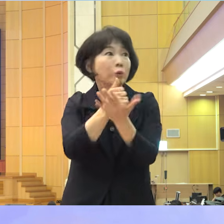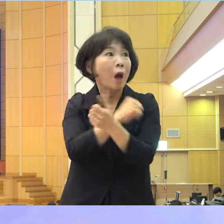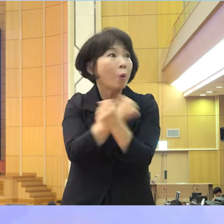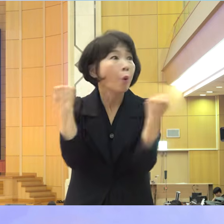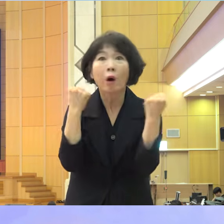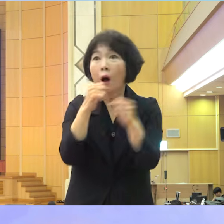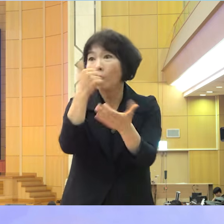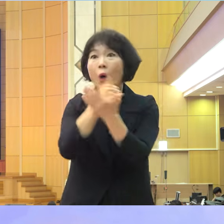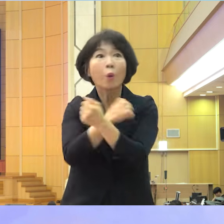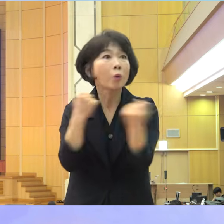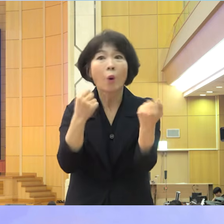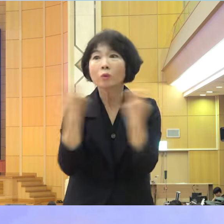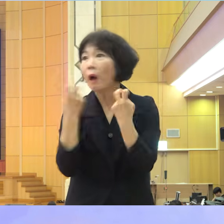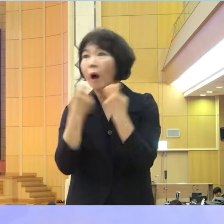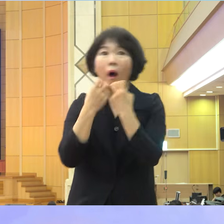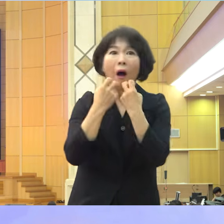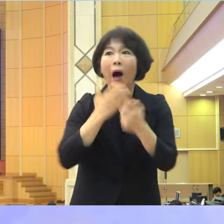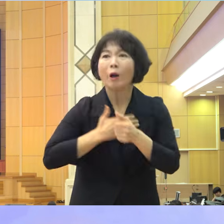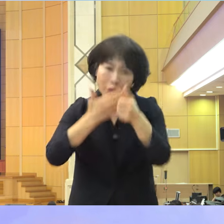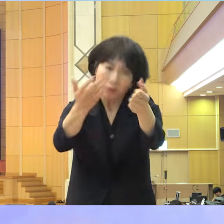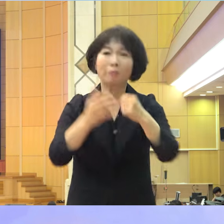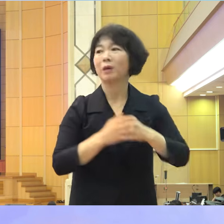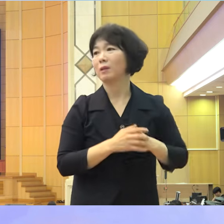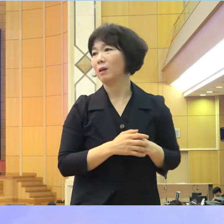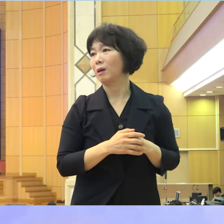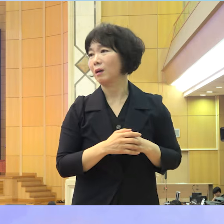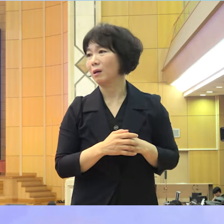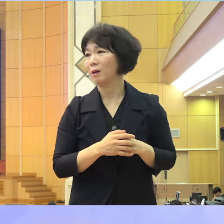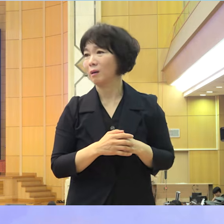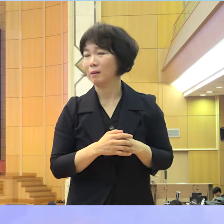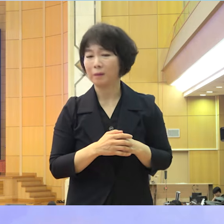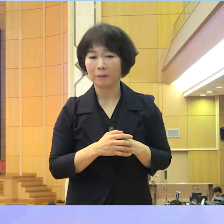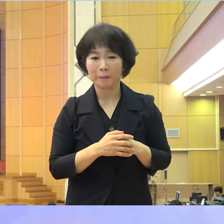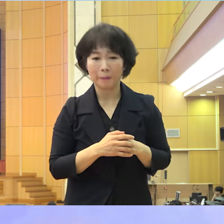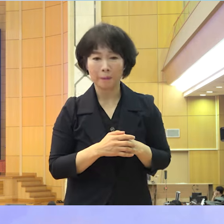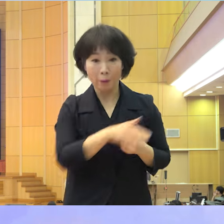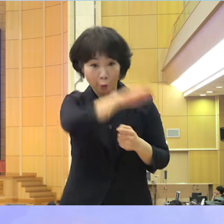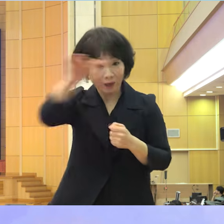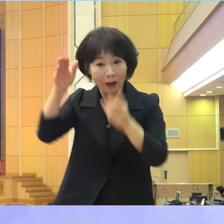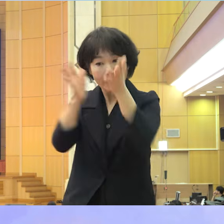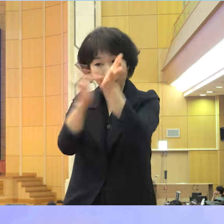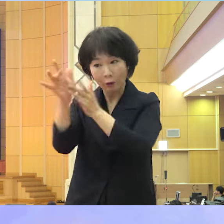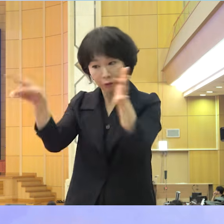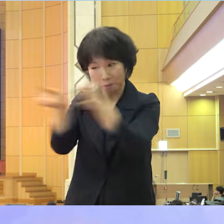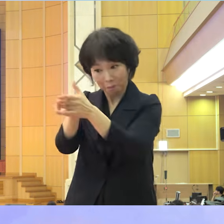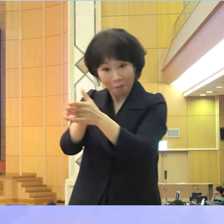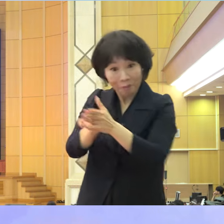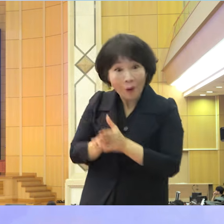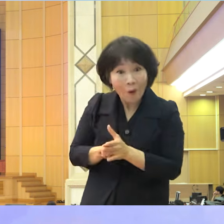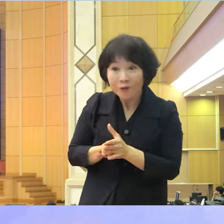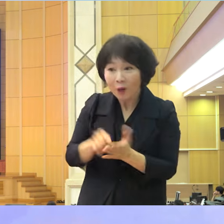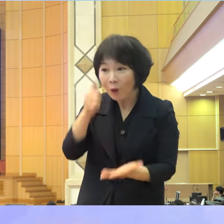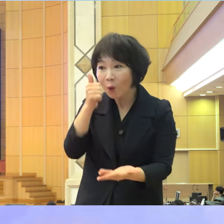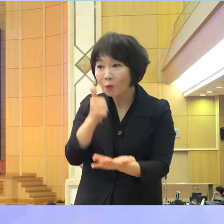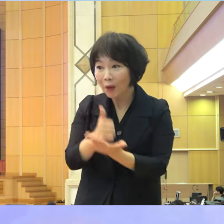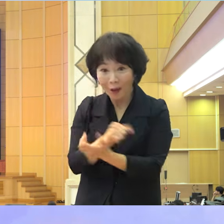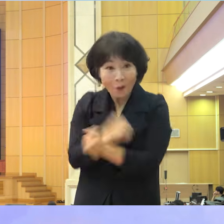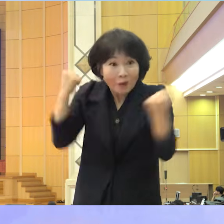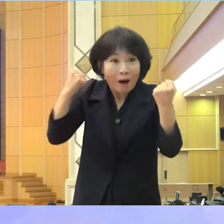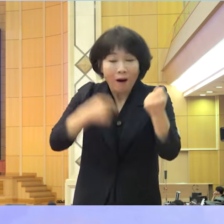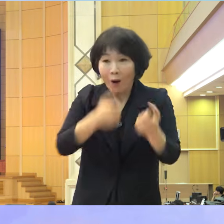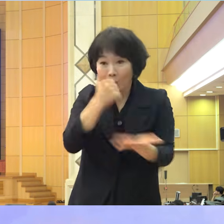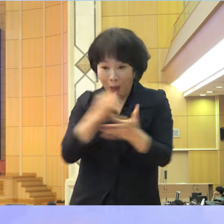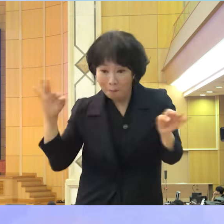될 수 있지? 이것을 이제 말씀에 따라서 예수 믿고 죄인이 의인 되어야 될 거 아니에요.